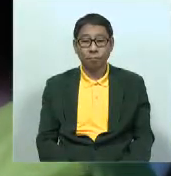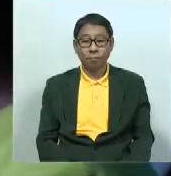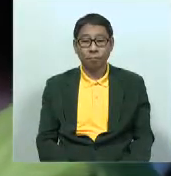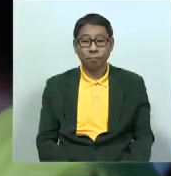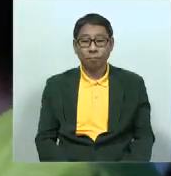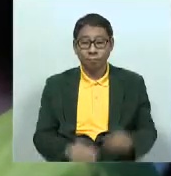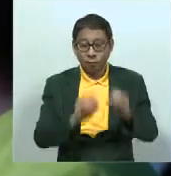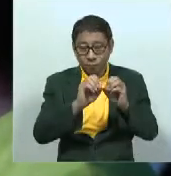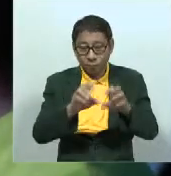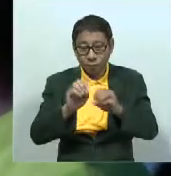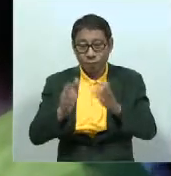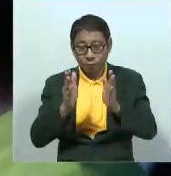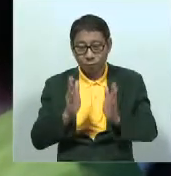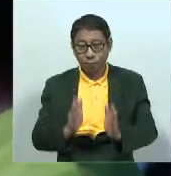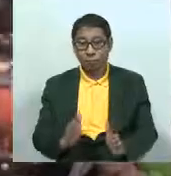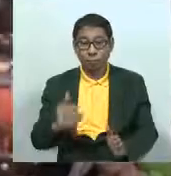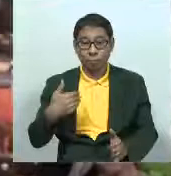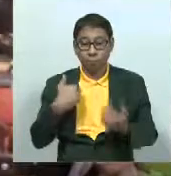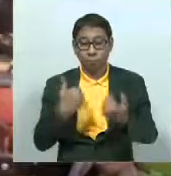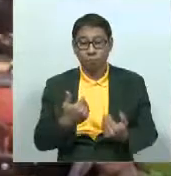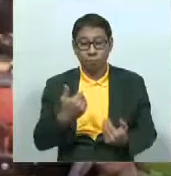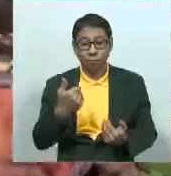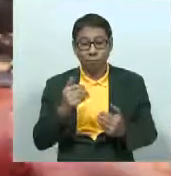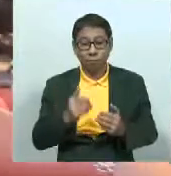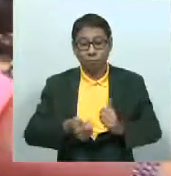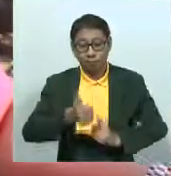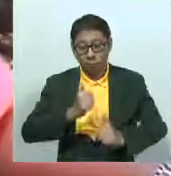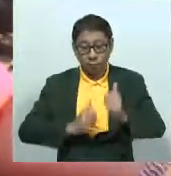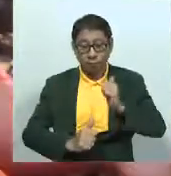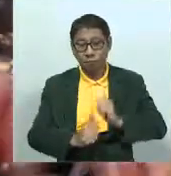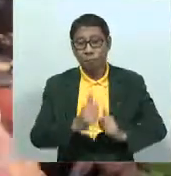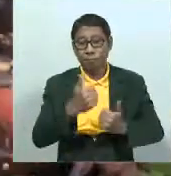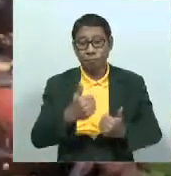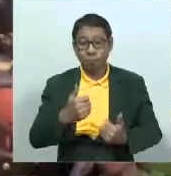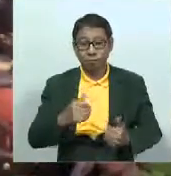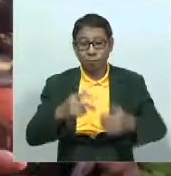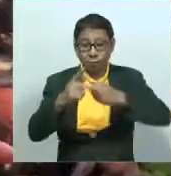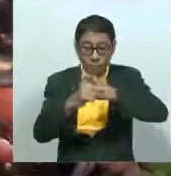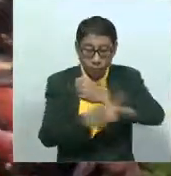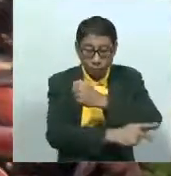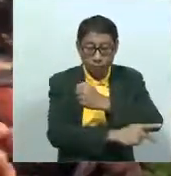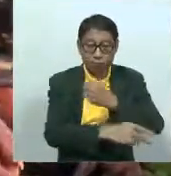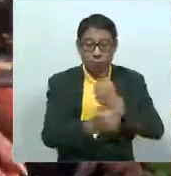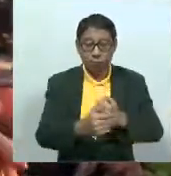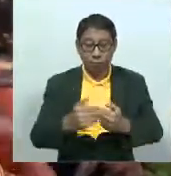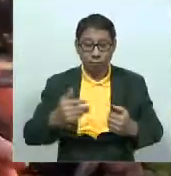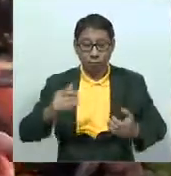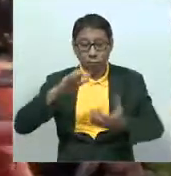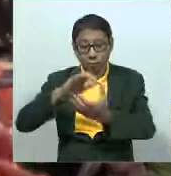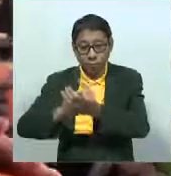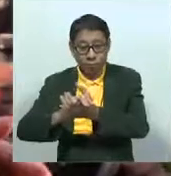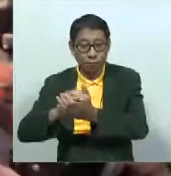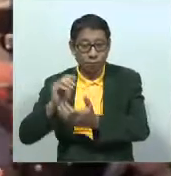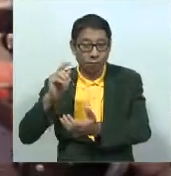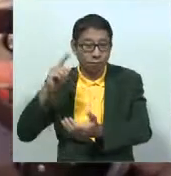อนอะไรคนมั่งเหรอมันก็ส่วนใหญ่ที่มาแสดงนะก็ส่วนใหญ่ว่ามีตัวกองมเหสีชิงบั